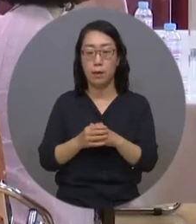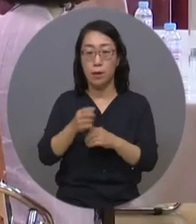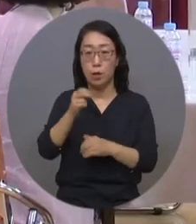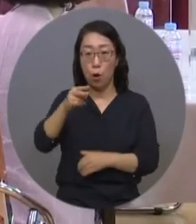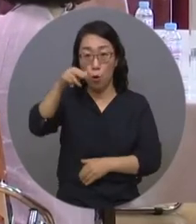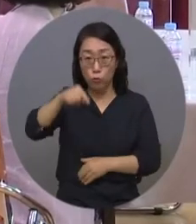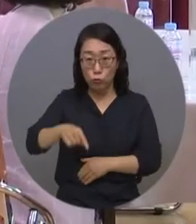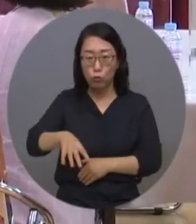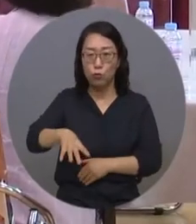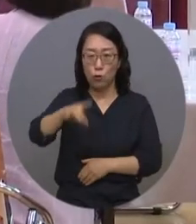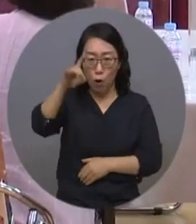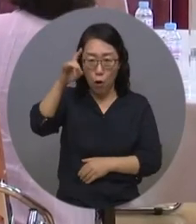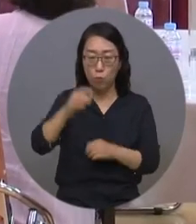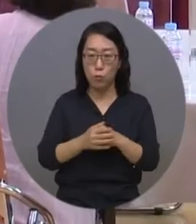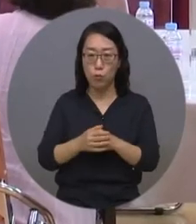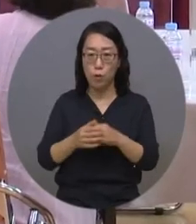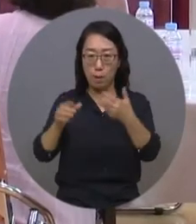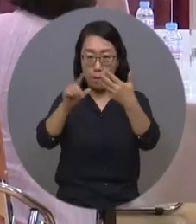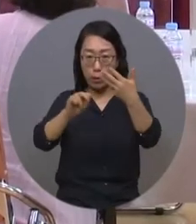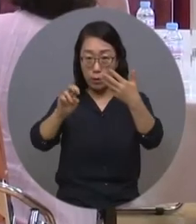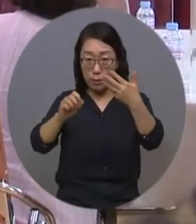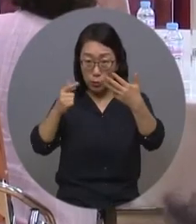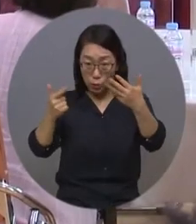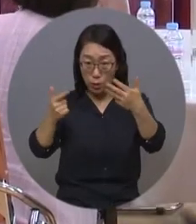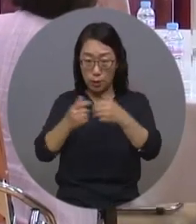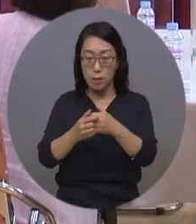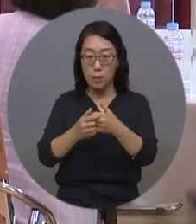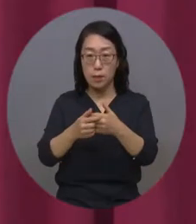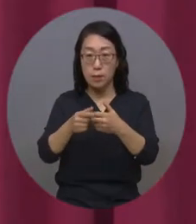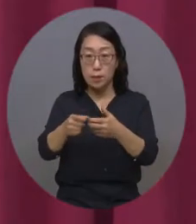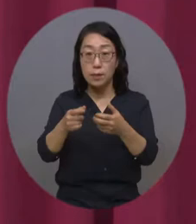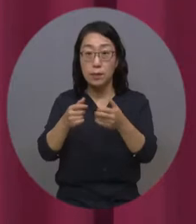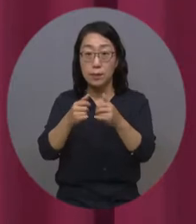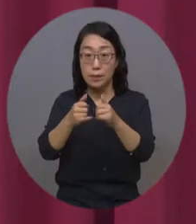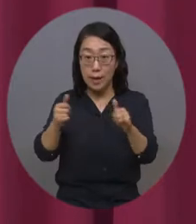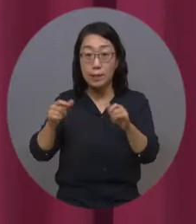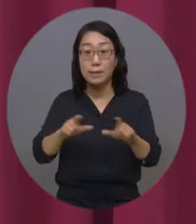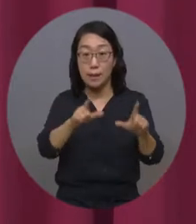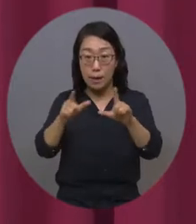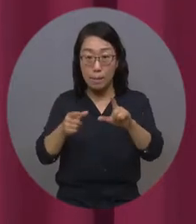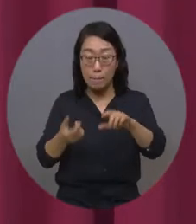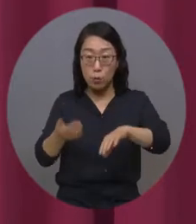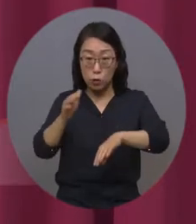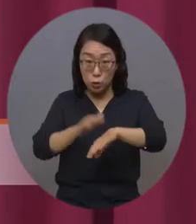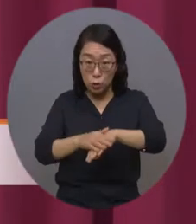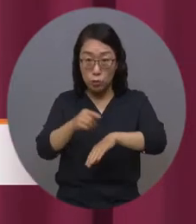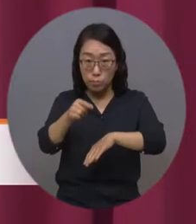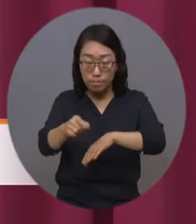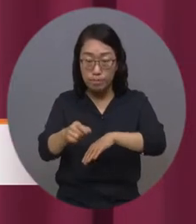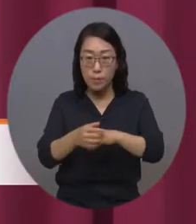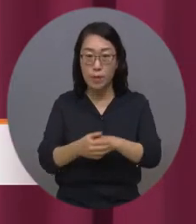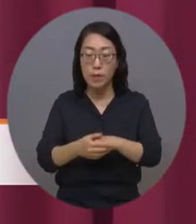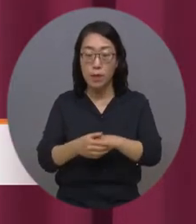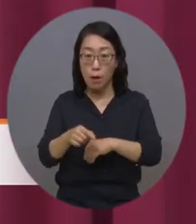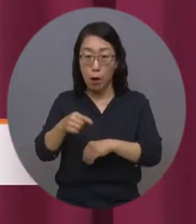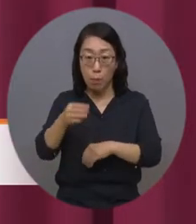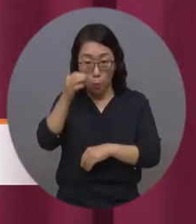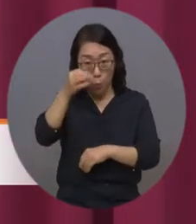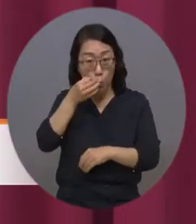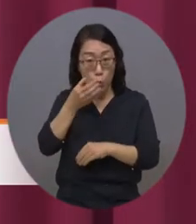여수에서는 처음으로 지난 26일 주민주도의 마을 복지계획 수립을 위해 시범동으로